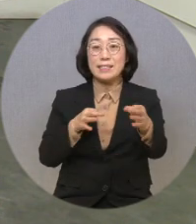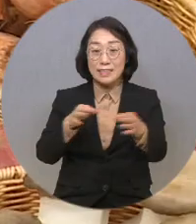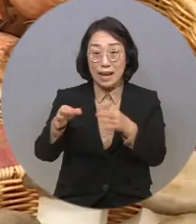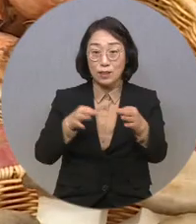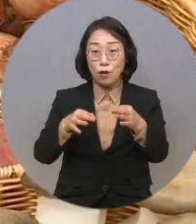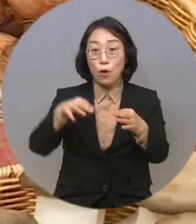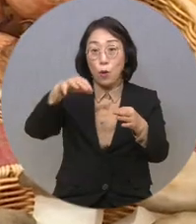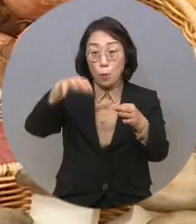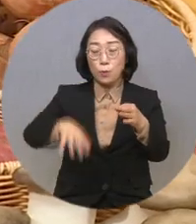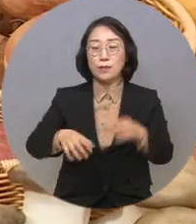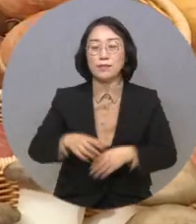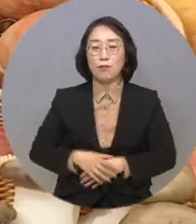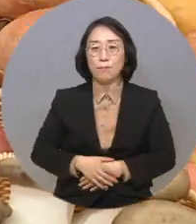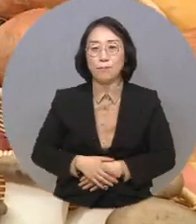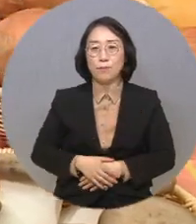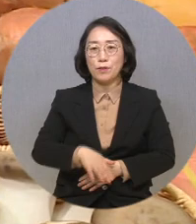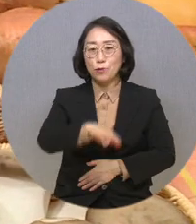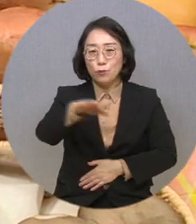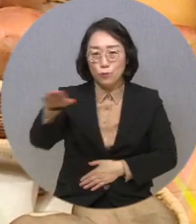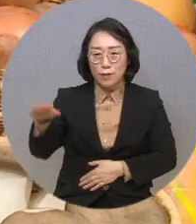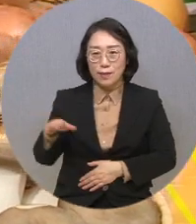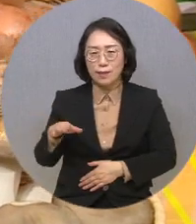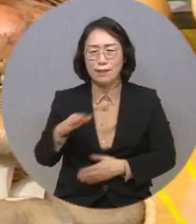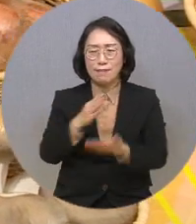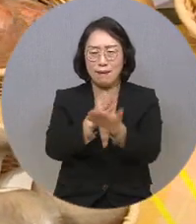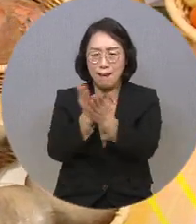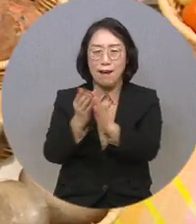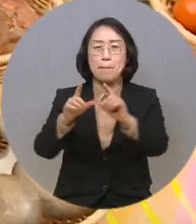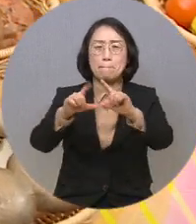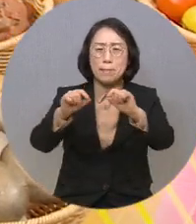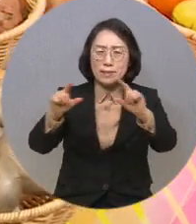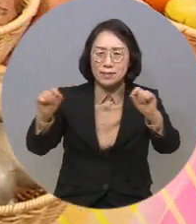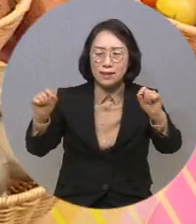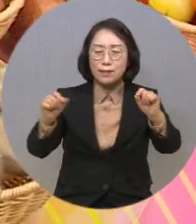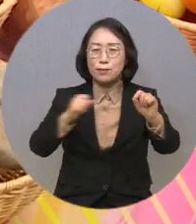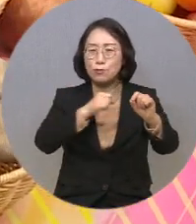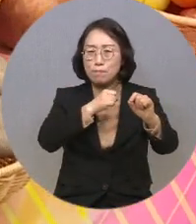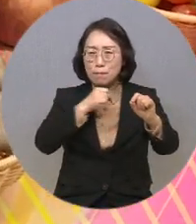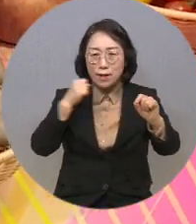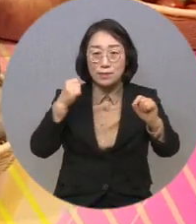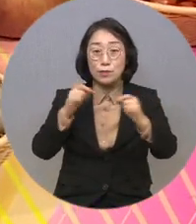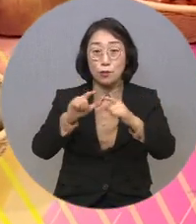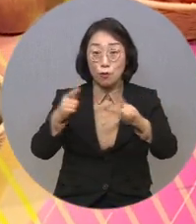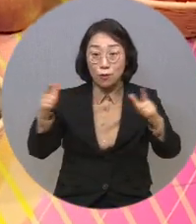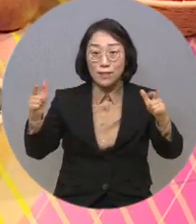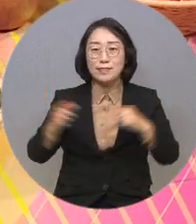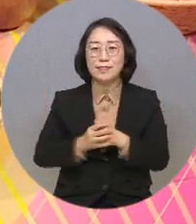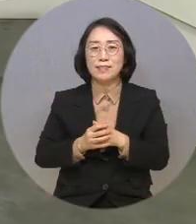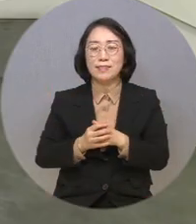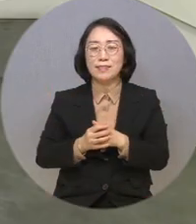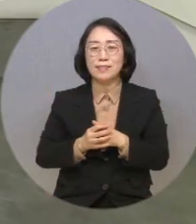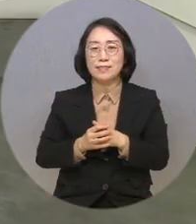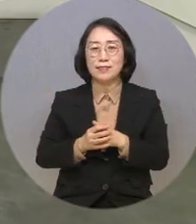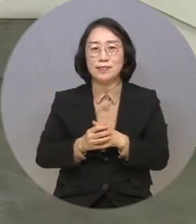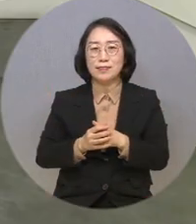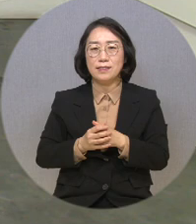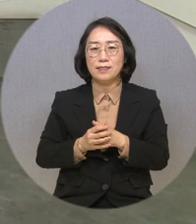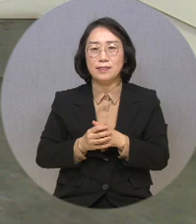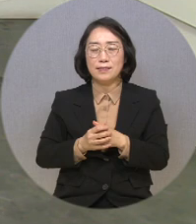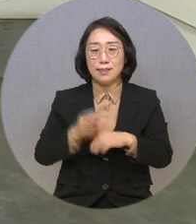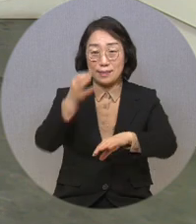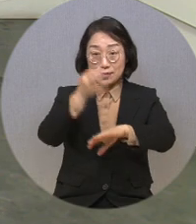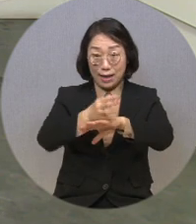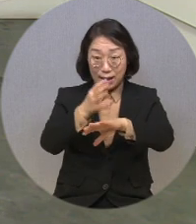오셔가지고 네. 우리 산의 진미, 우리 건강한 밥상을 책임지는 농수축산물